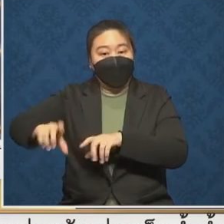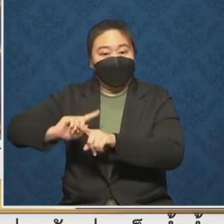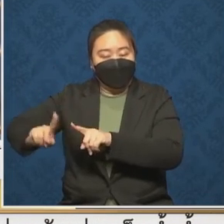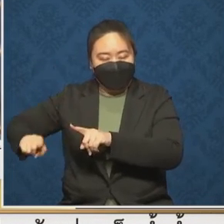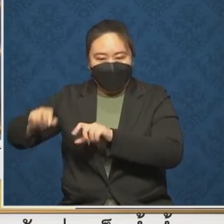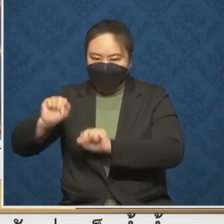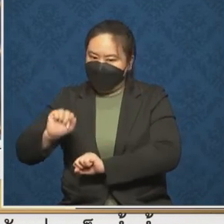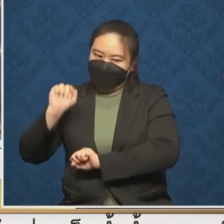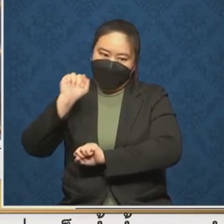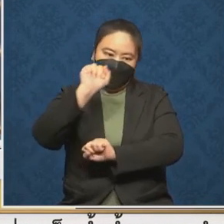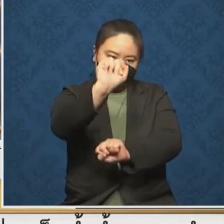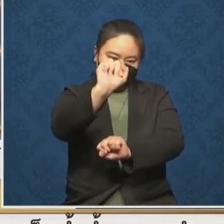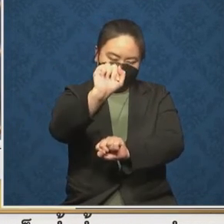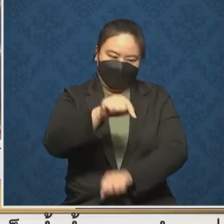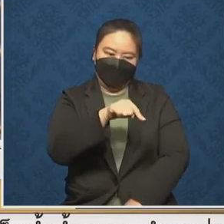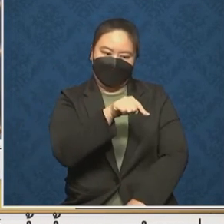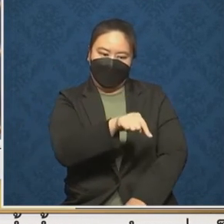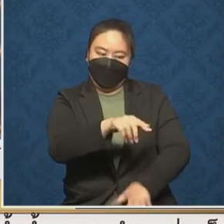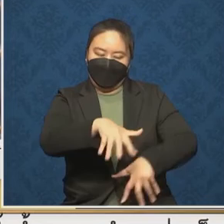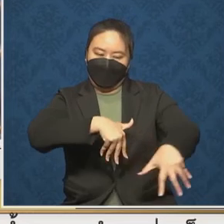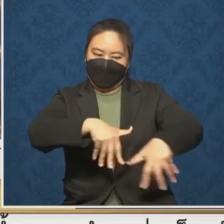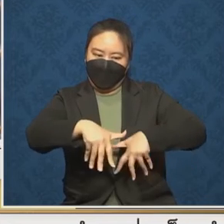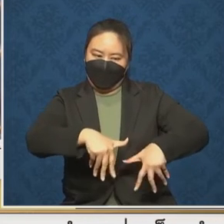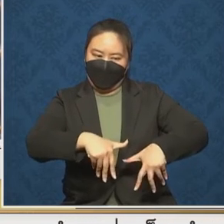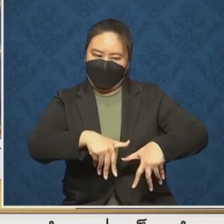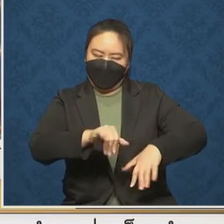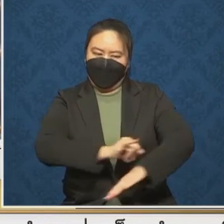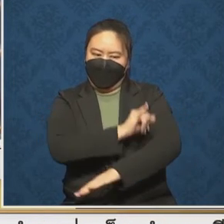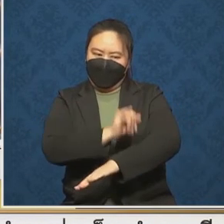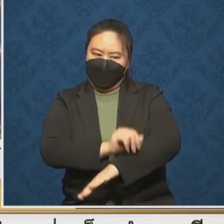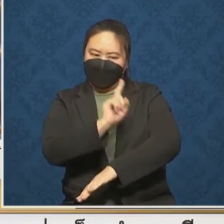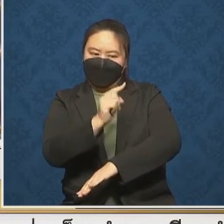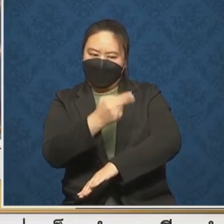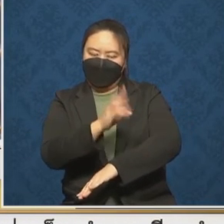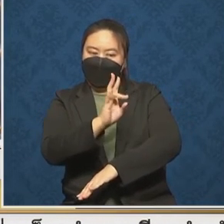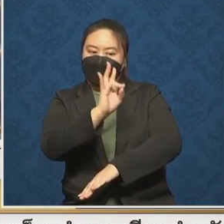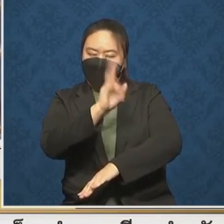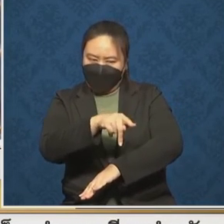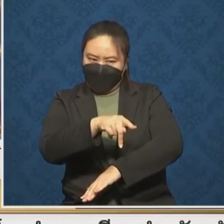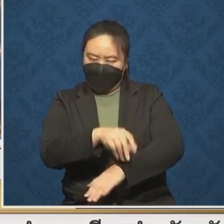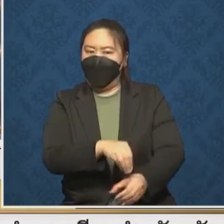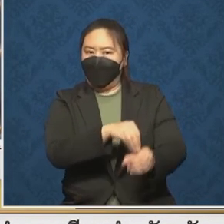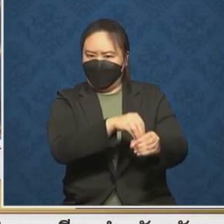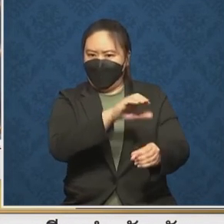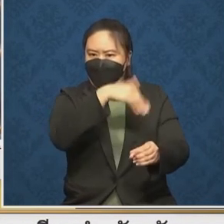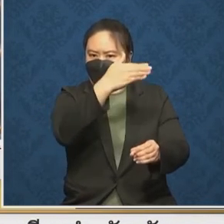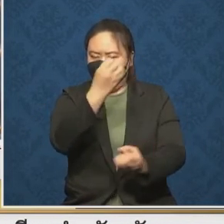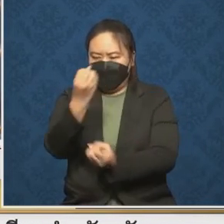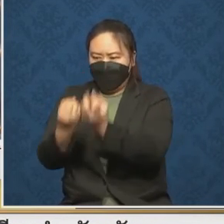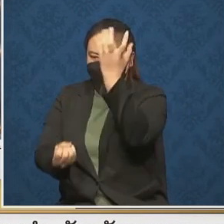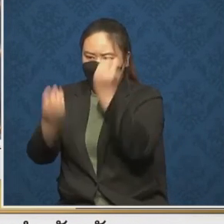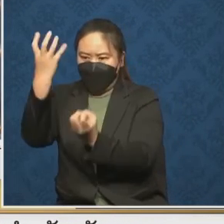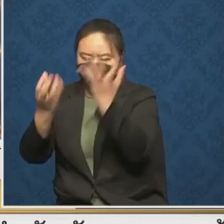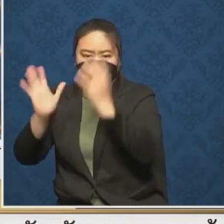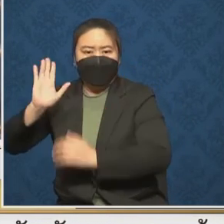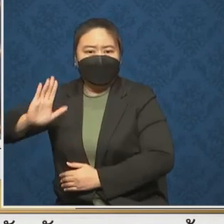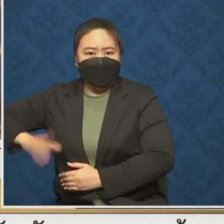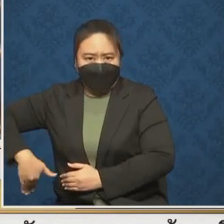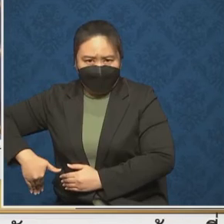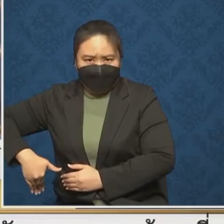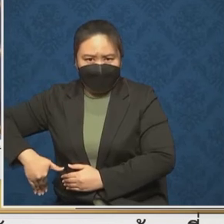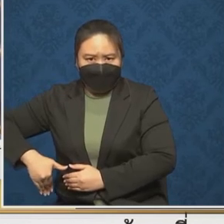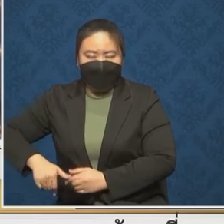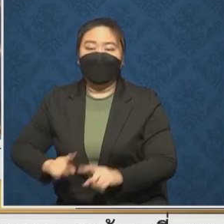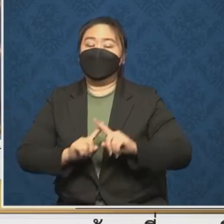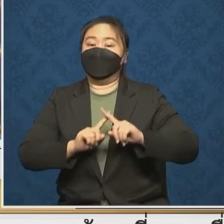ระกาศว่ารัศดรกล่มนี้ประมาณ 17,000 ไล่อยู่ก่อนอุธยานแต่ลฐบาร